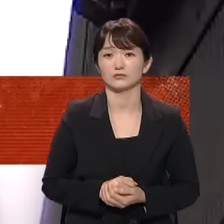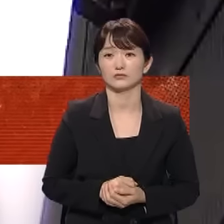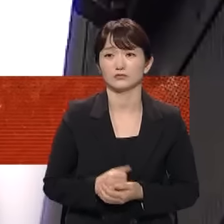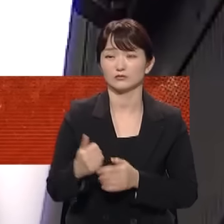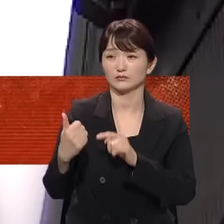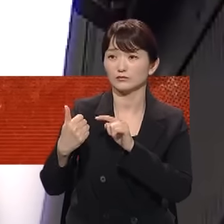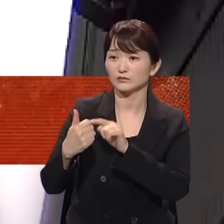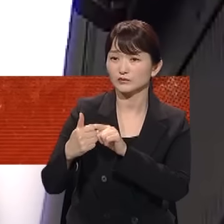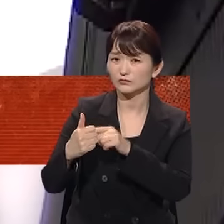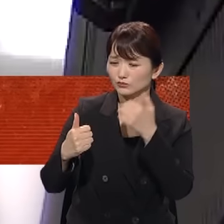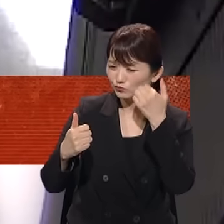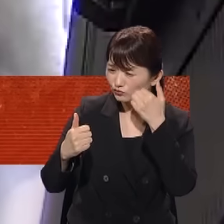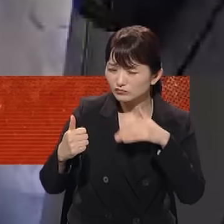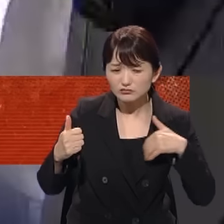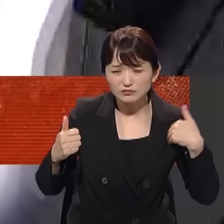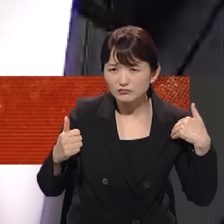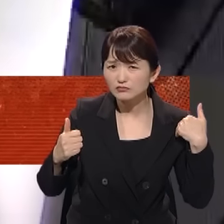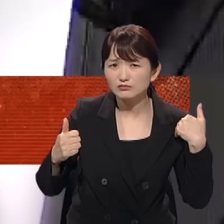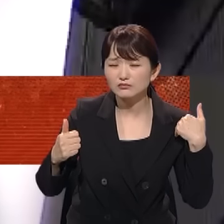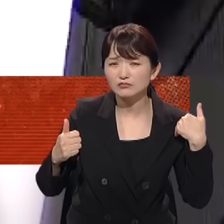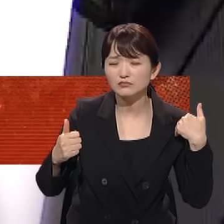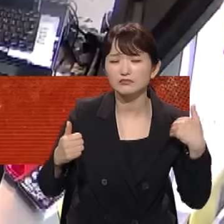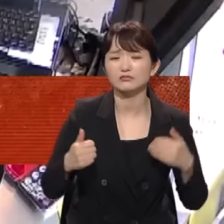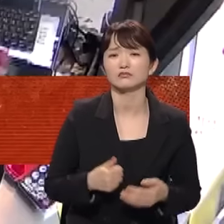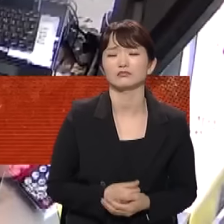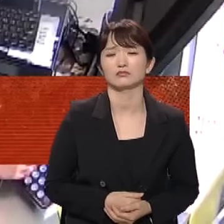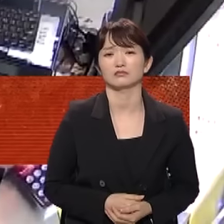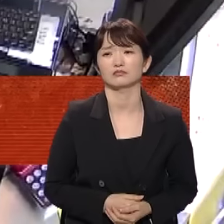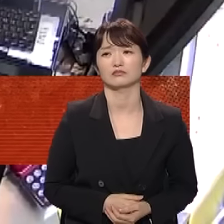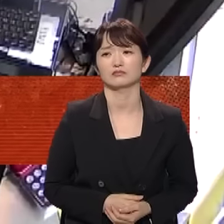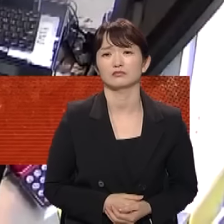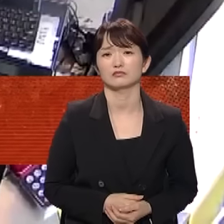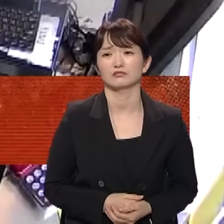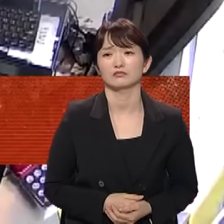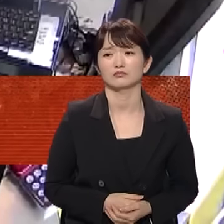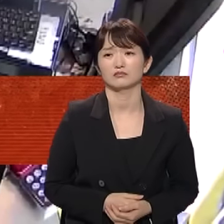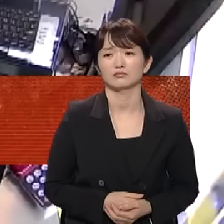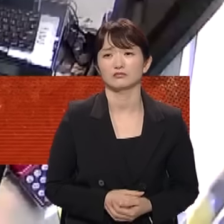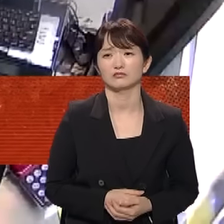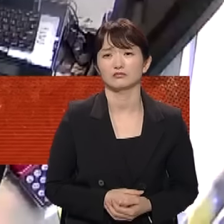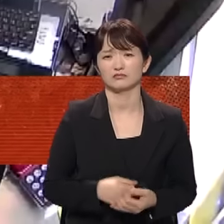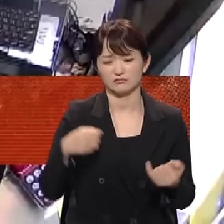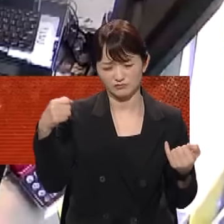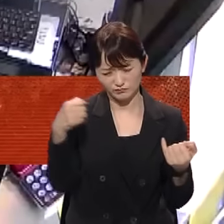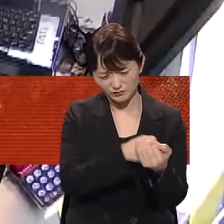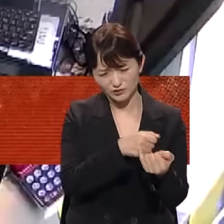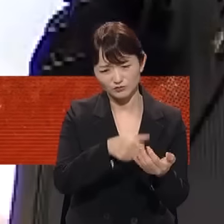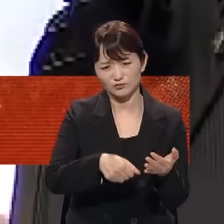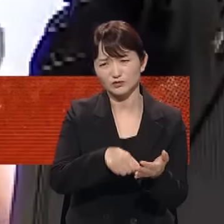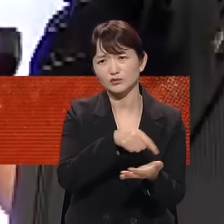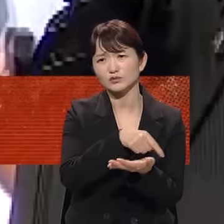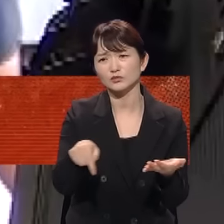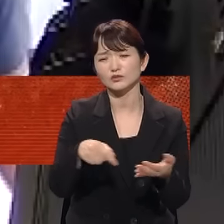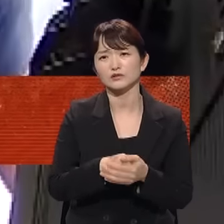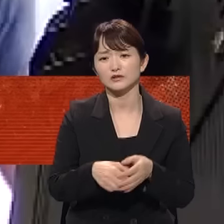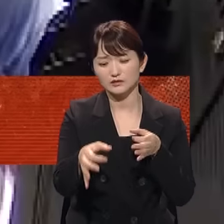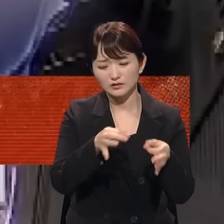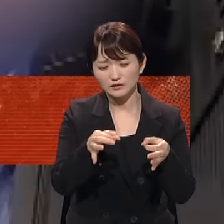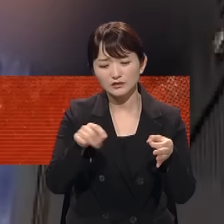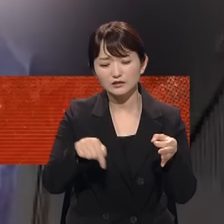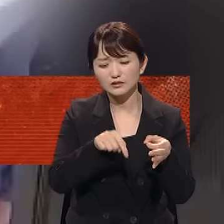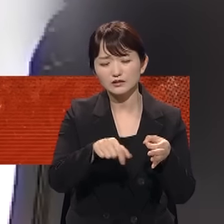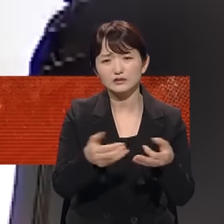아직 상대방을 못 잡고 해서 제가 지금 그런 말씀을 드렸던 거였고요. 예. 저건 뭐 폭행이라든가 아니면 재물손괴 저는 매장에 대한